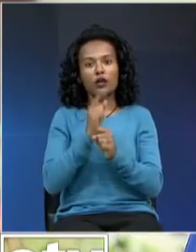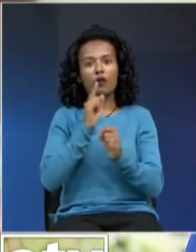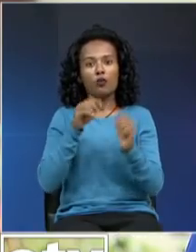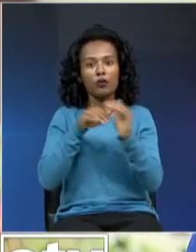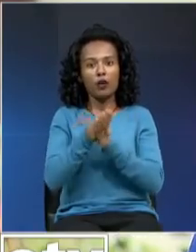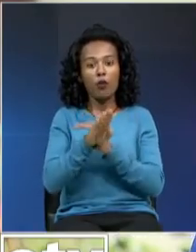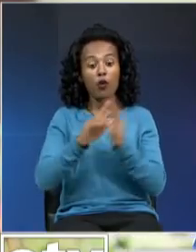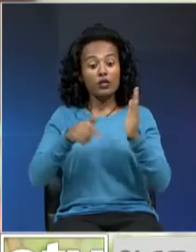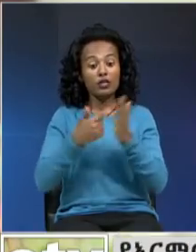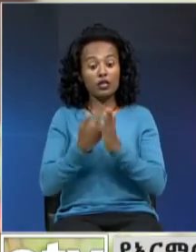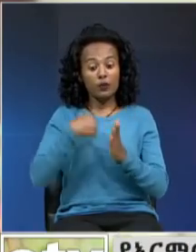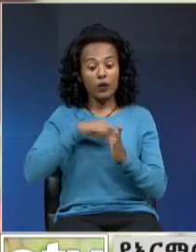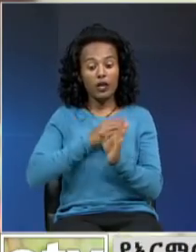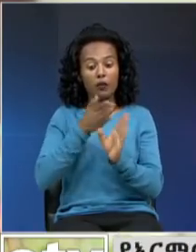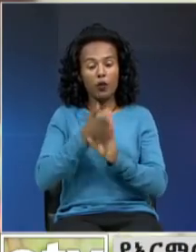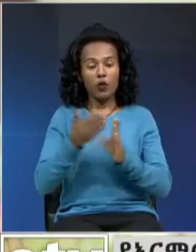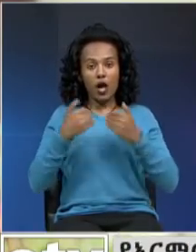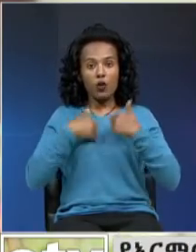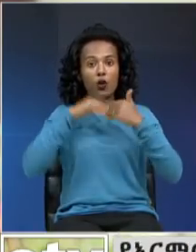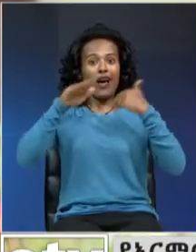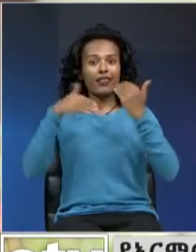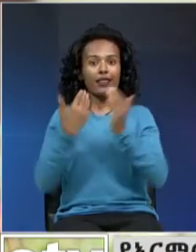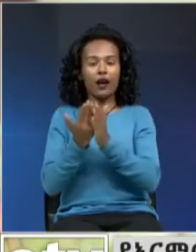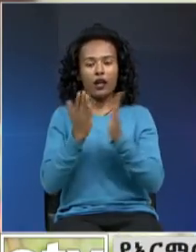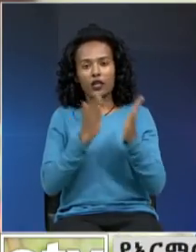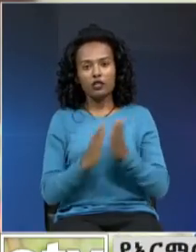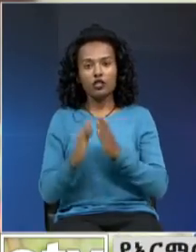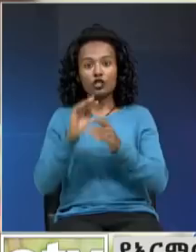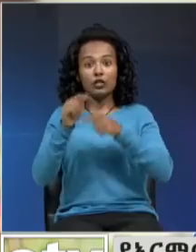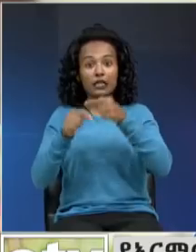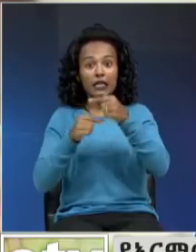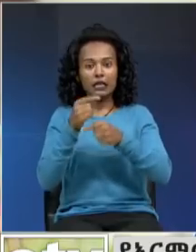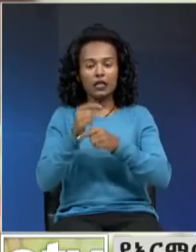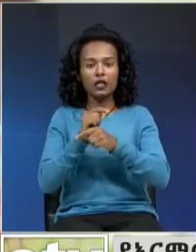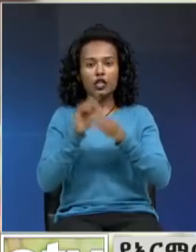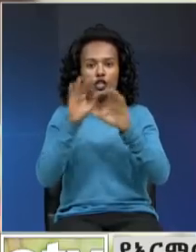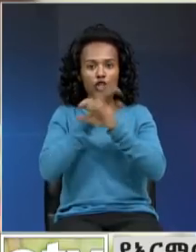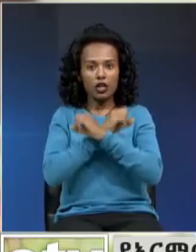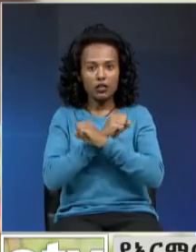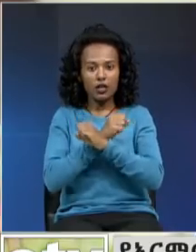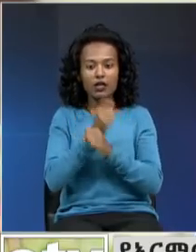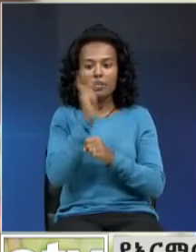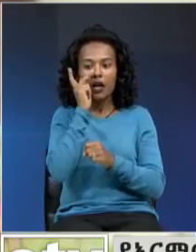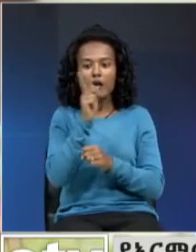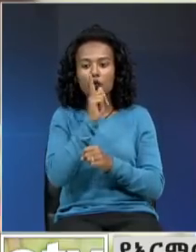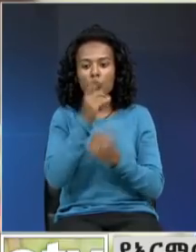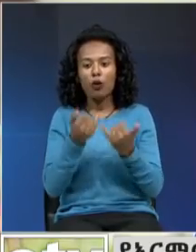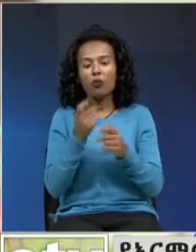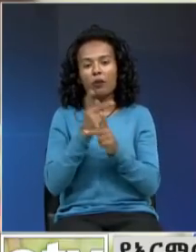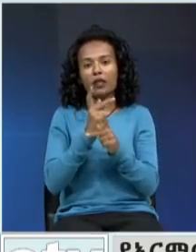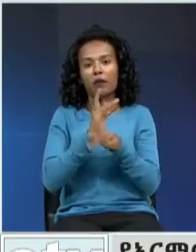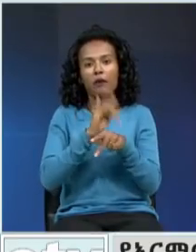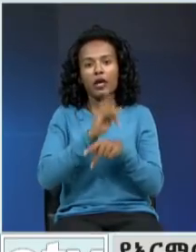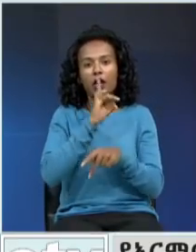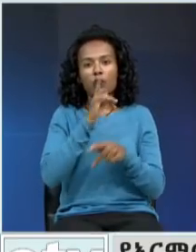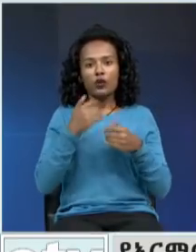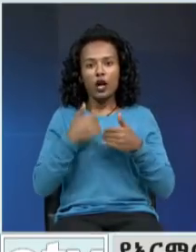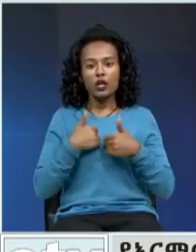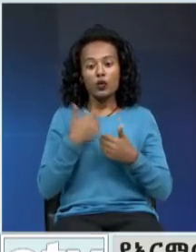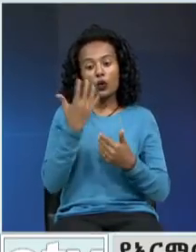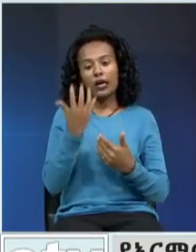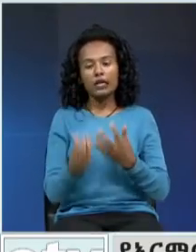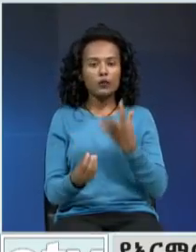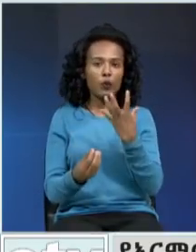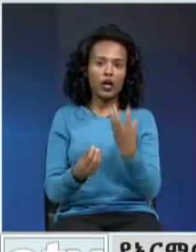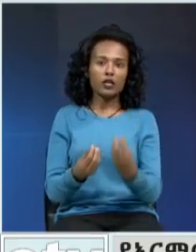ነው። ስለዚህ በእኛ በኩል ያለውን አጠቃላይ የዝግጅት ሂደት ጨርሰን እንዳያችሁን አሁን በመጠባበቅ ላይ ነው ያለ ነው። ቀስ